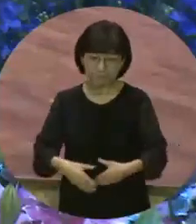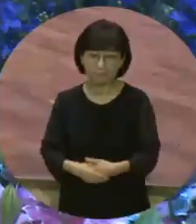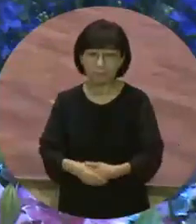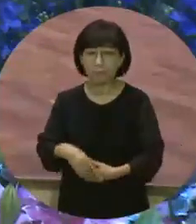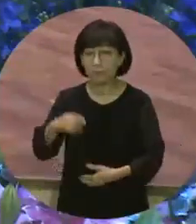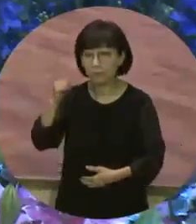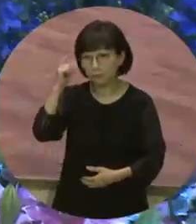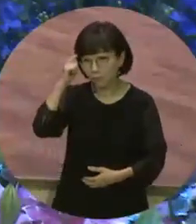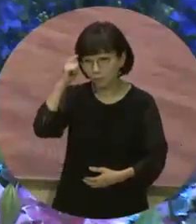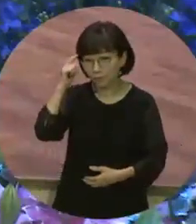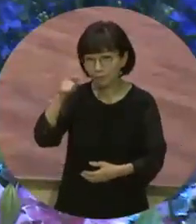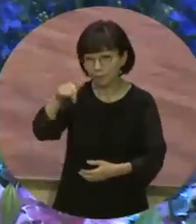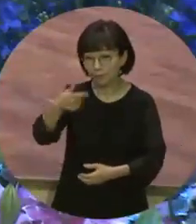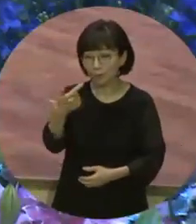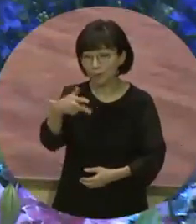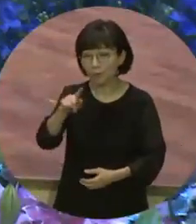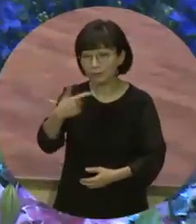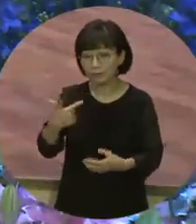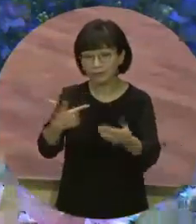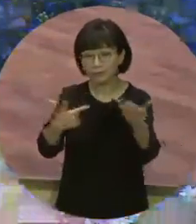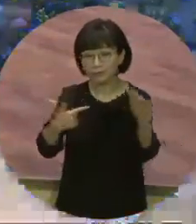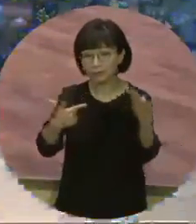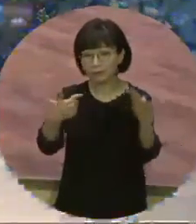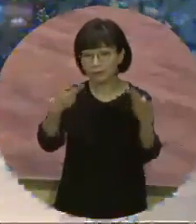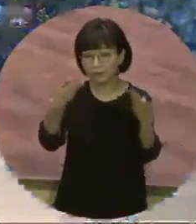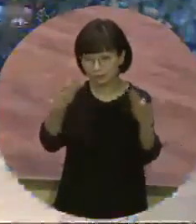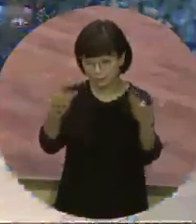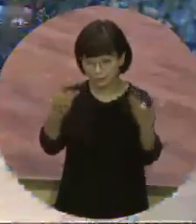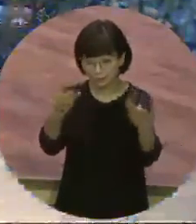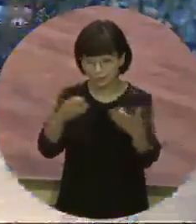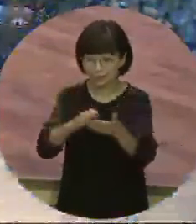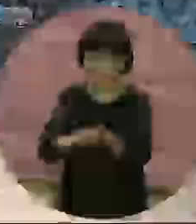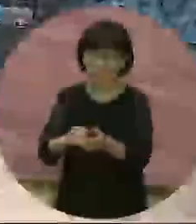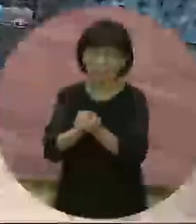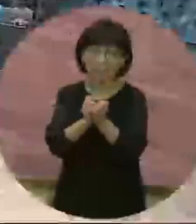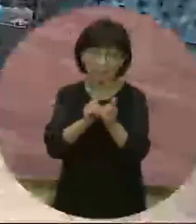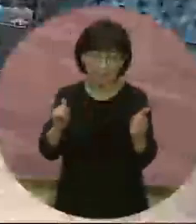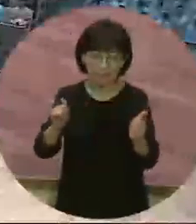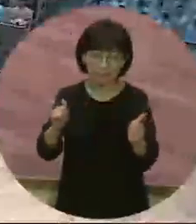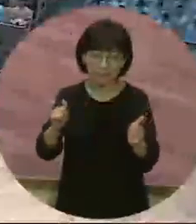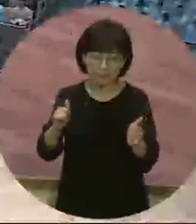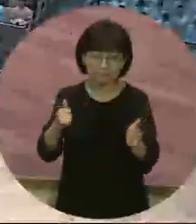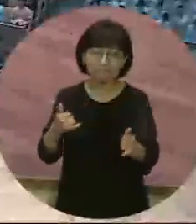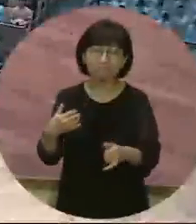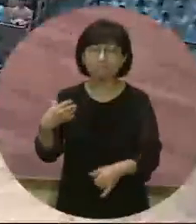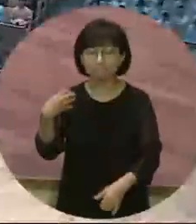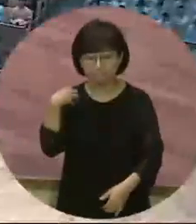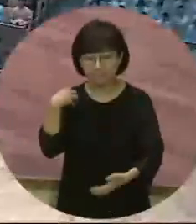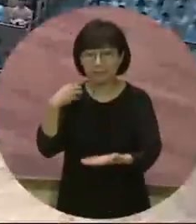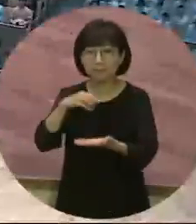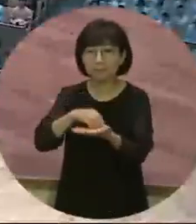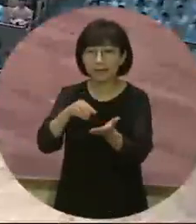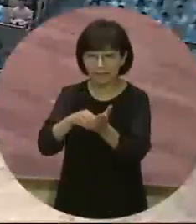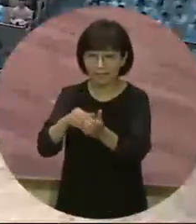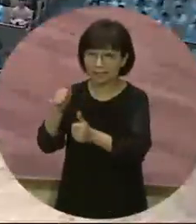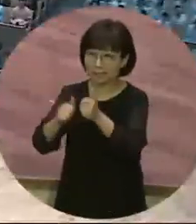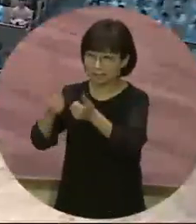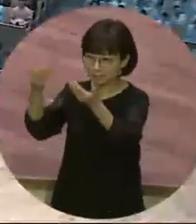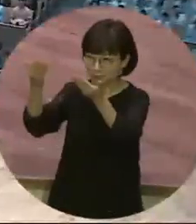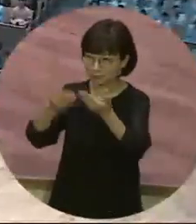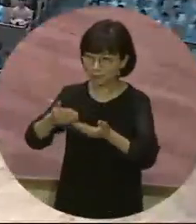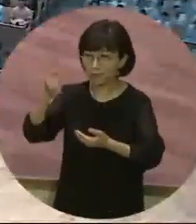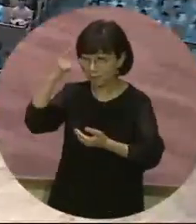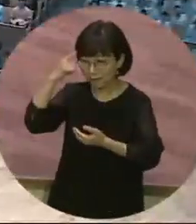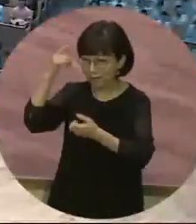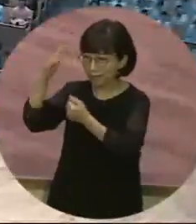고린도서 10장 13절에 이렇게 말씀합니다. 사람이 감당치 못할 감당할 시험밖에 너희가 당할 것이 없나니 오직 하나님은 미쁘사